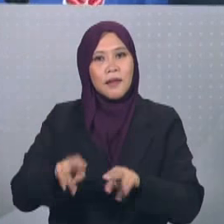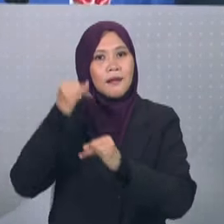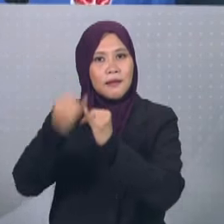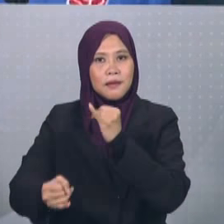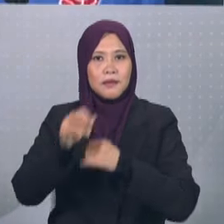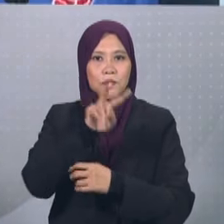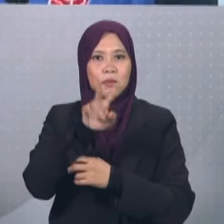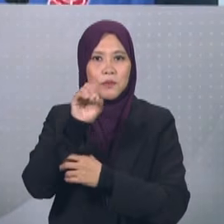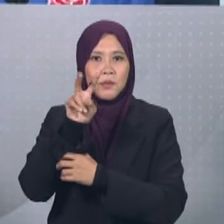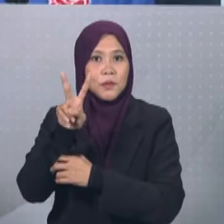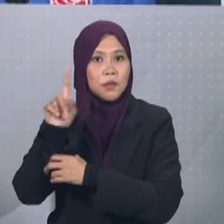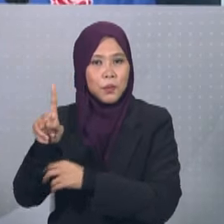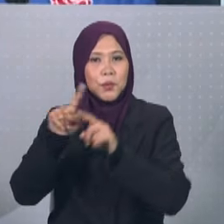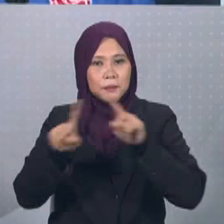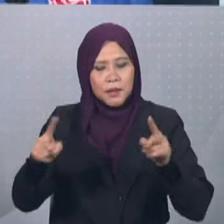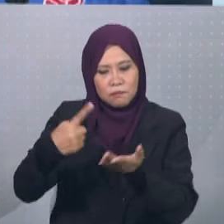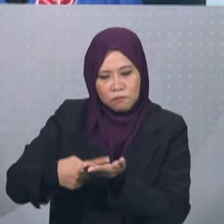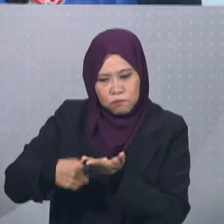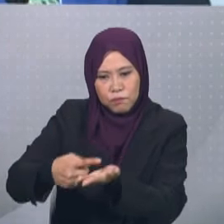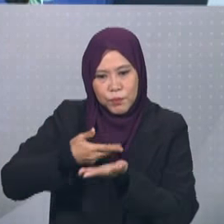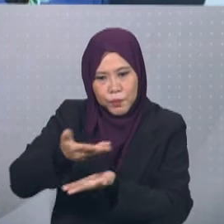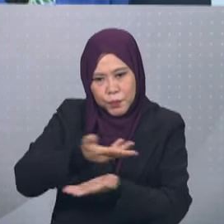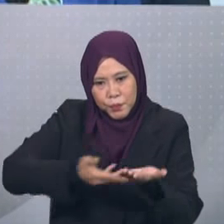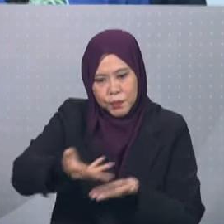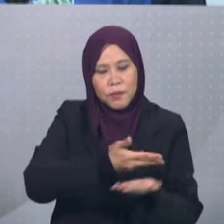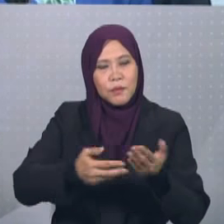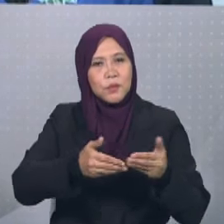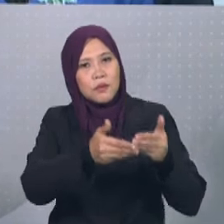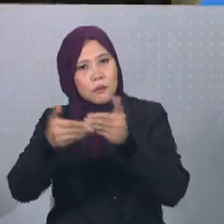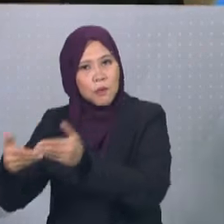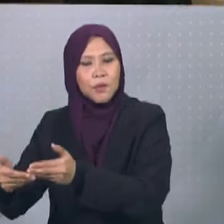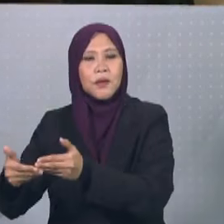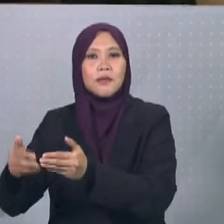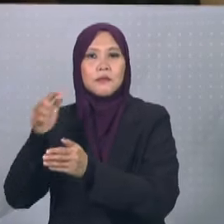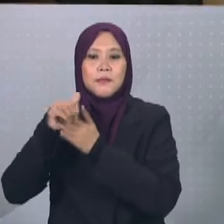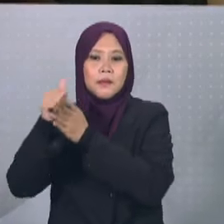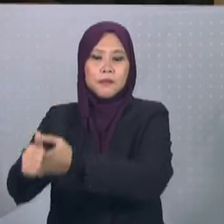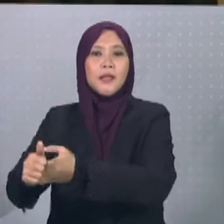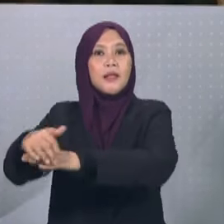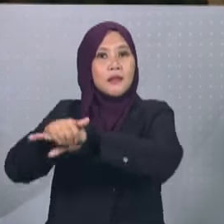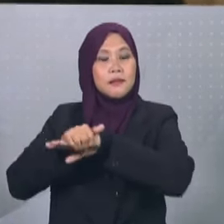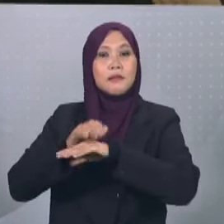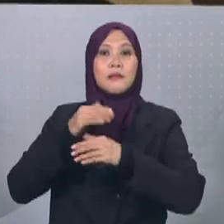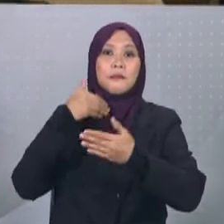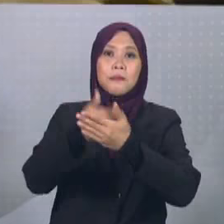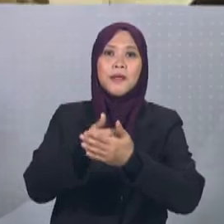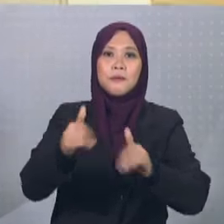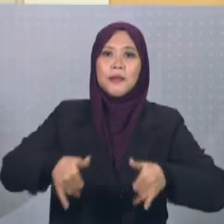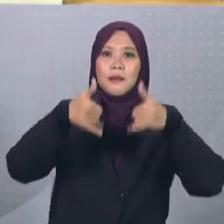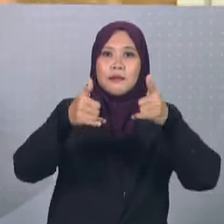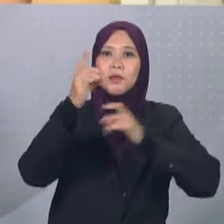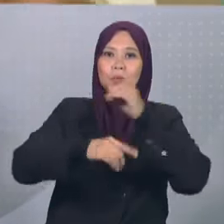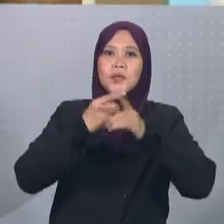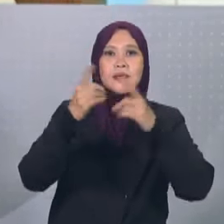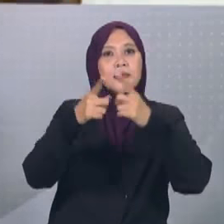pada 2021, tetapi perbincangan berterusan tentang pelanjutan sejak beliau memimpin England sehingga ke peringkat akhir Piala Dunia tahun lalu